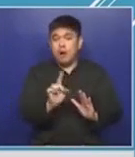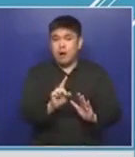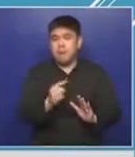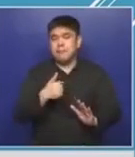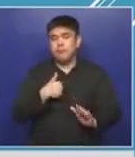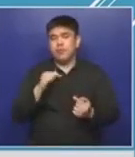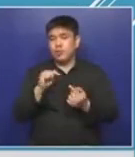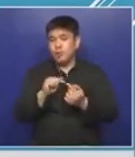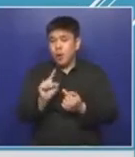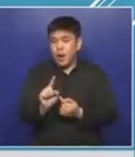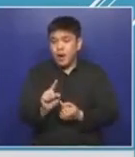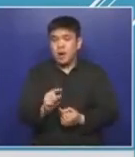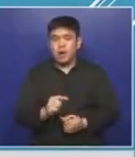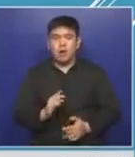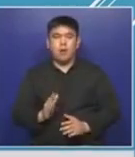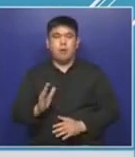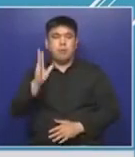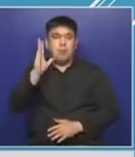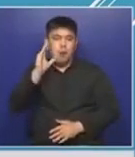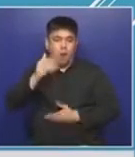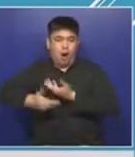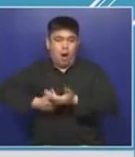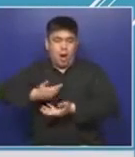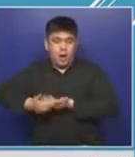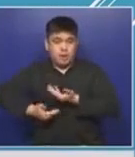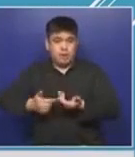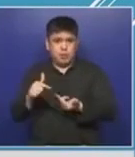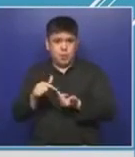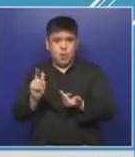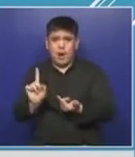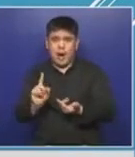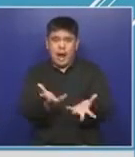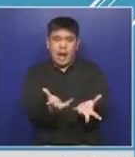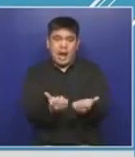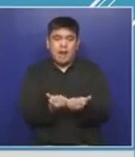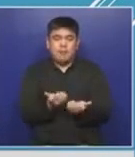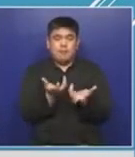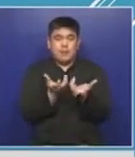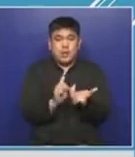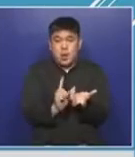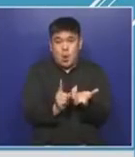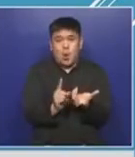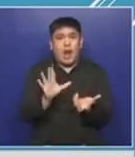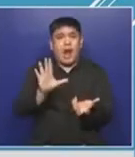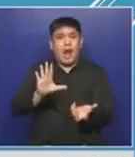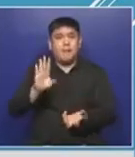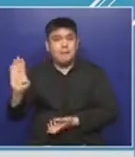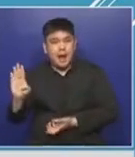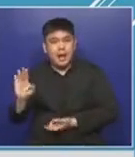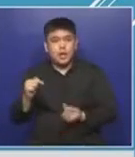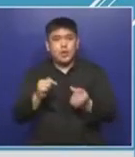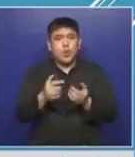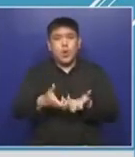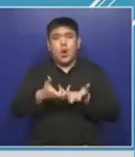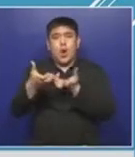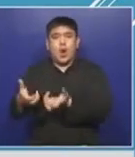างพ่อค้าให้รับซื้อในราคากิโลกรัมละ5บาทเพื่อนำไปขายกับโรงงาน